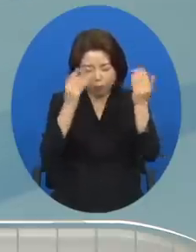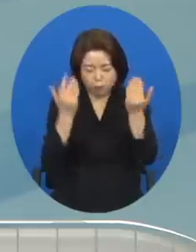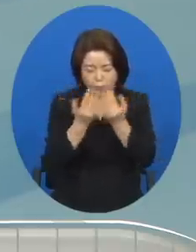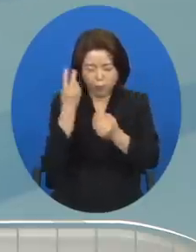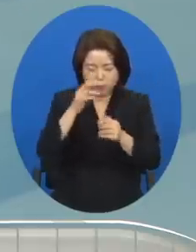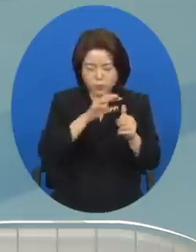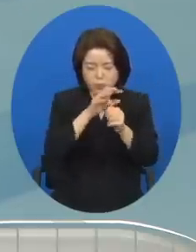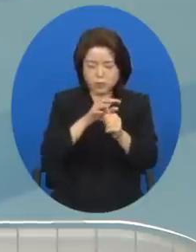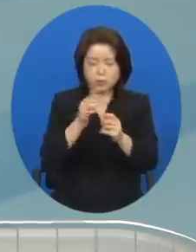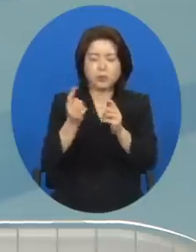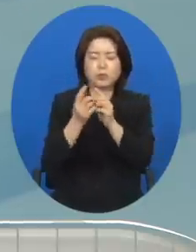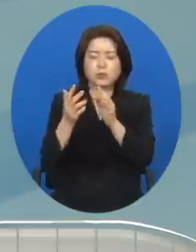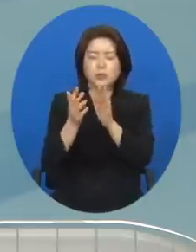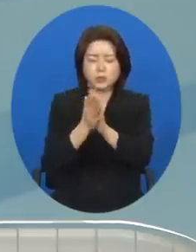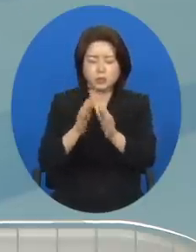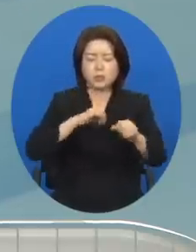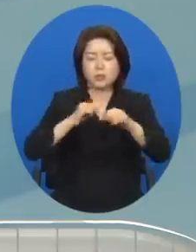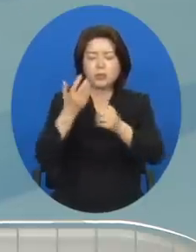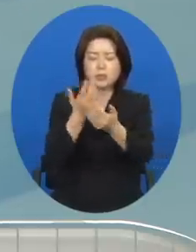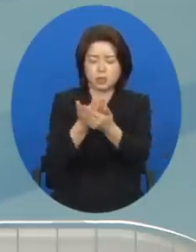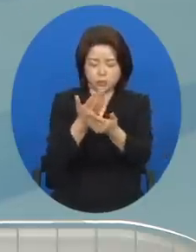역사에 주옵소서.